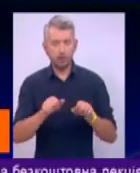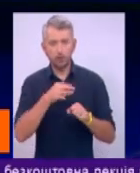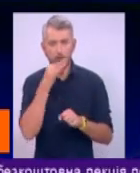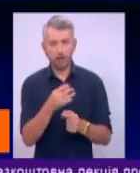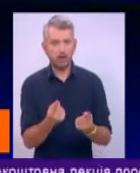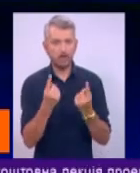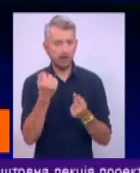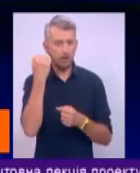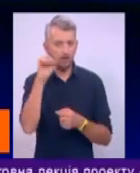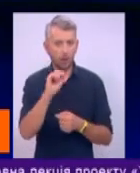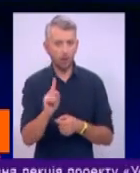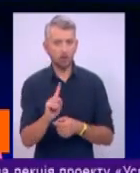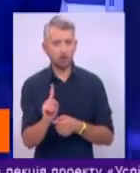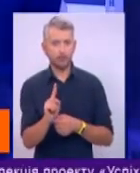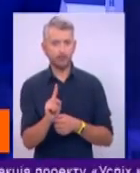велика перемога, що